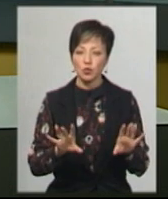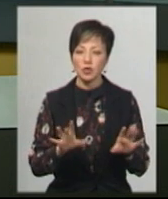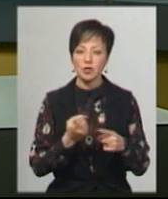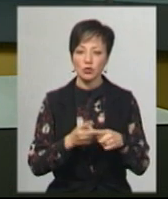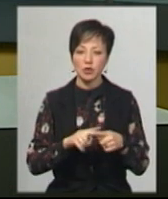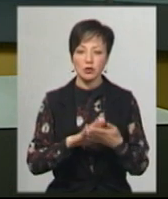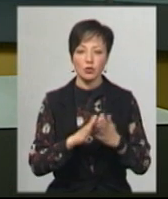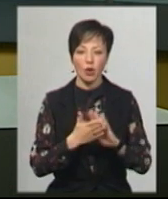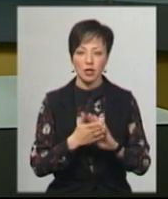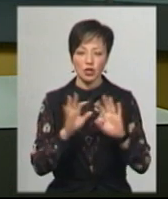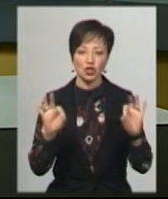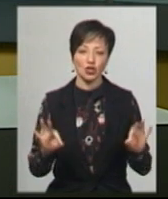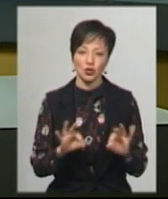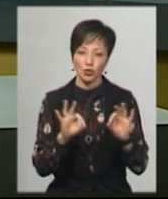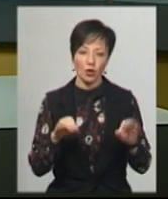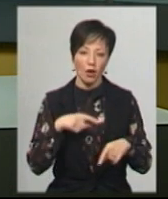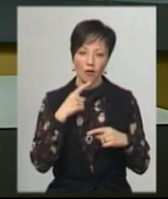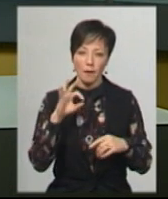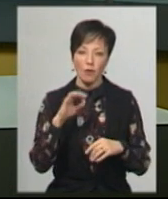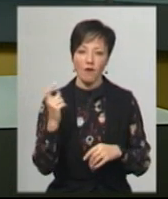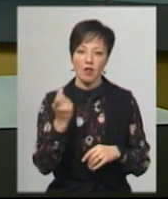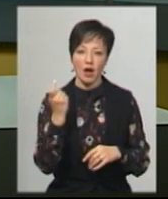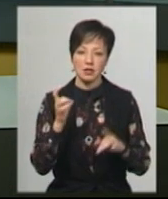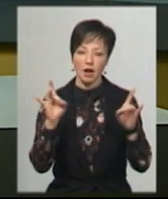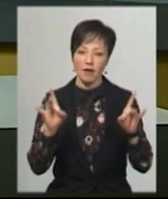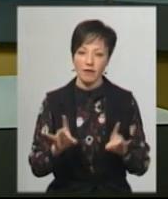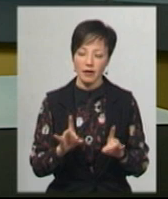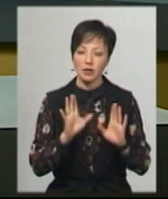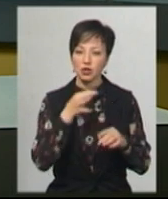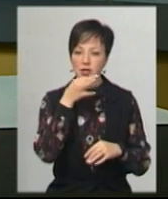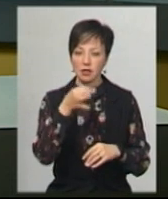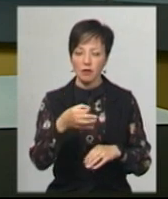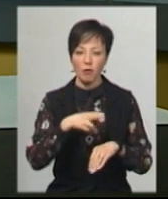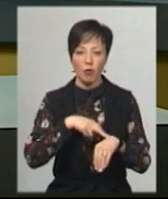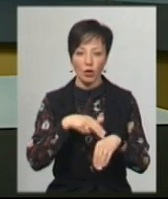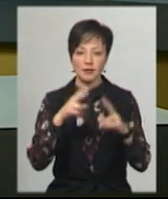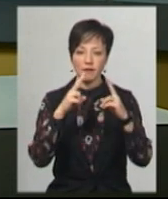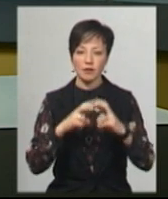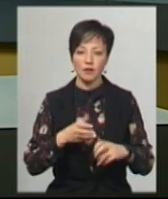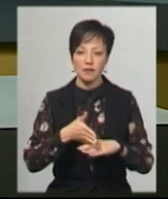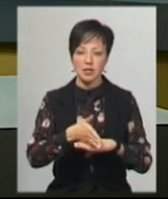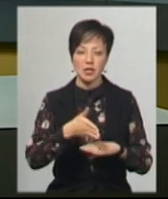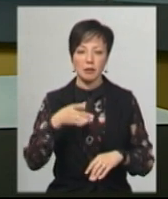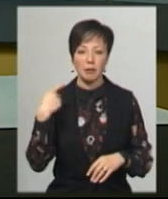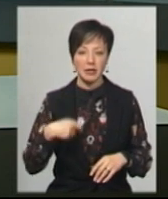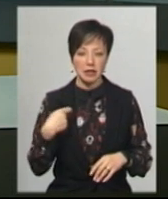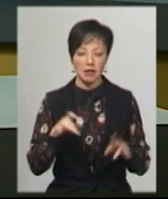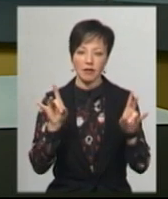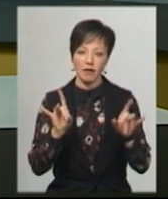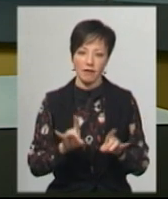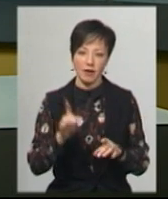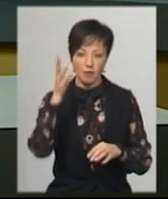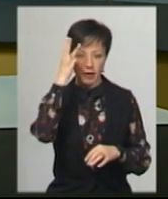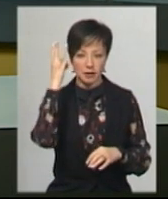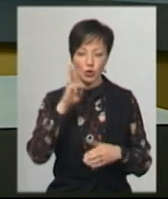цю ситуацію, нічого не говорив про власника кафе, а лише зазначив, що поліція вивчить візит Зеленського у кав'ярню в